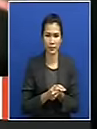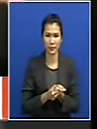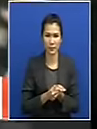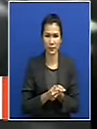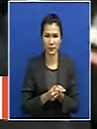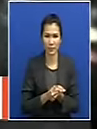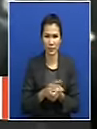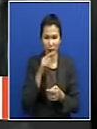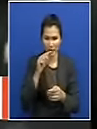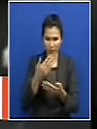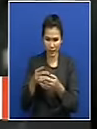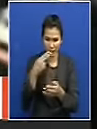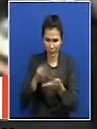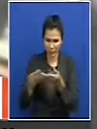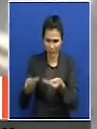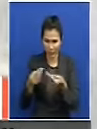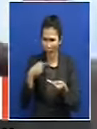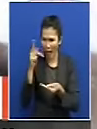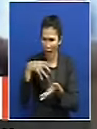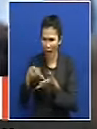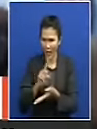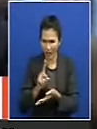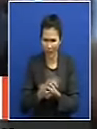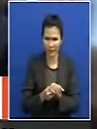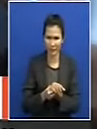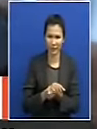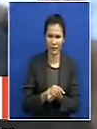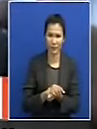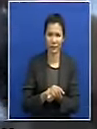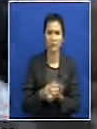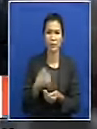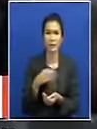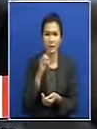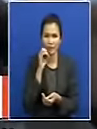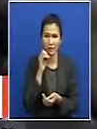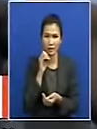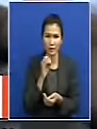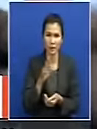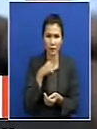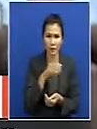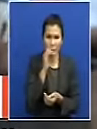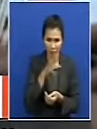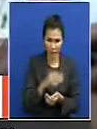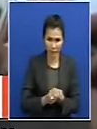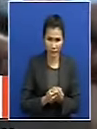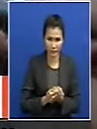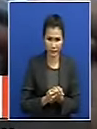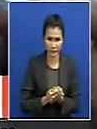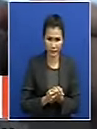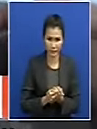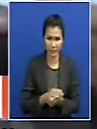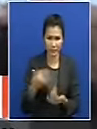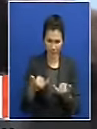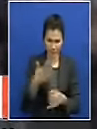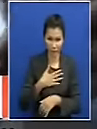การรับหนังสือยังไงให้ศาลหาวิธีอดไม่ได ้การออกร่วมกันอย่างไรสมาได้ยืนยันตั้งแต่ต้นว่าการ